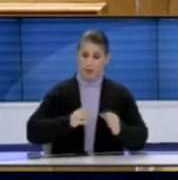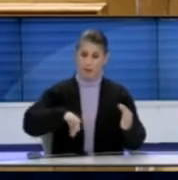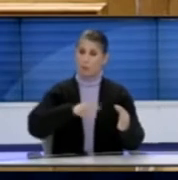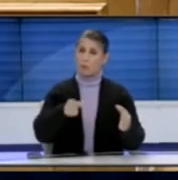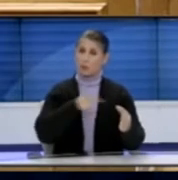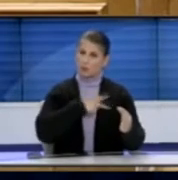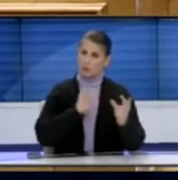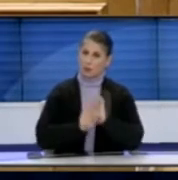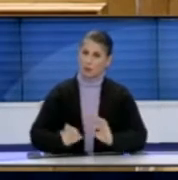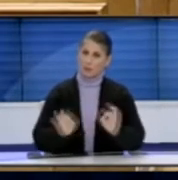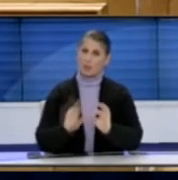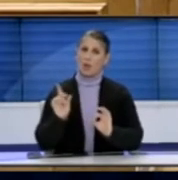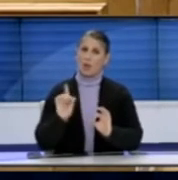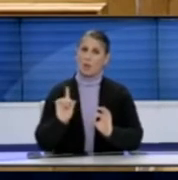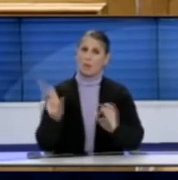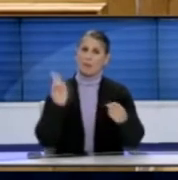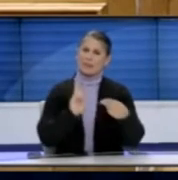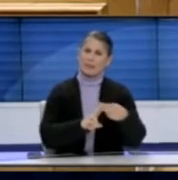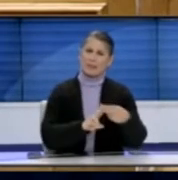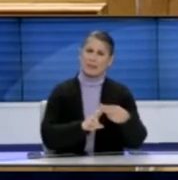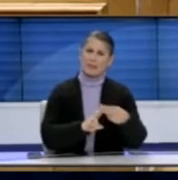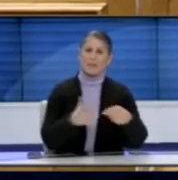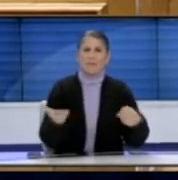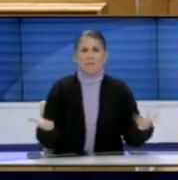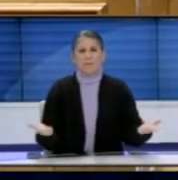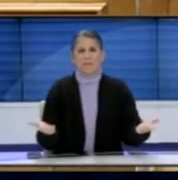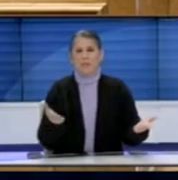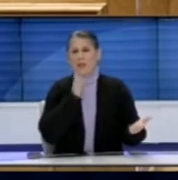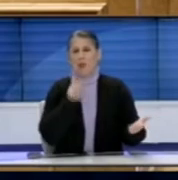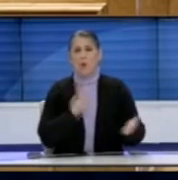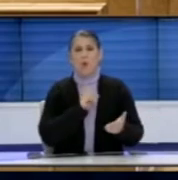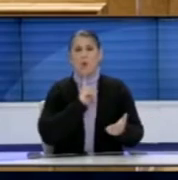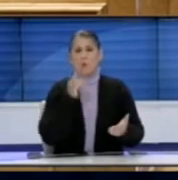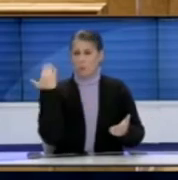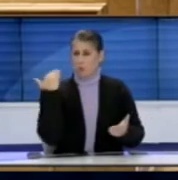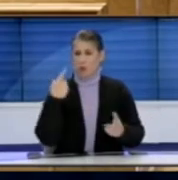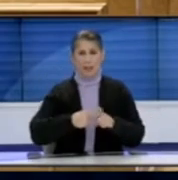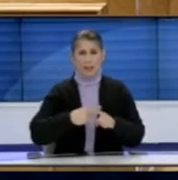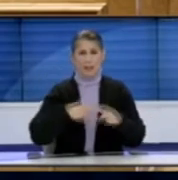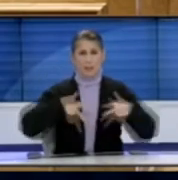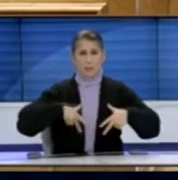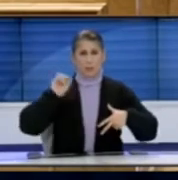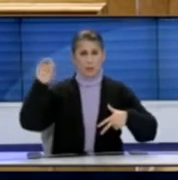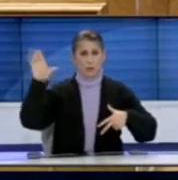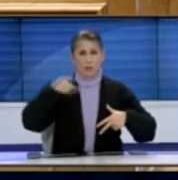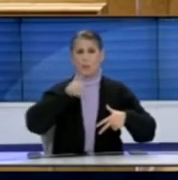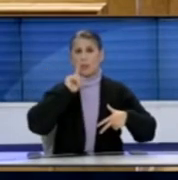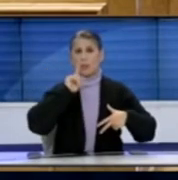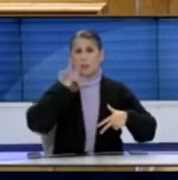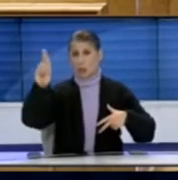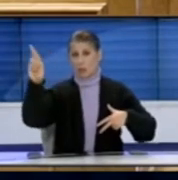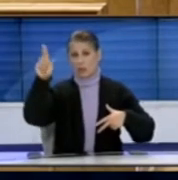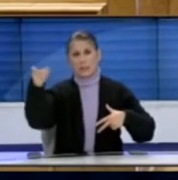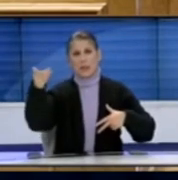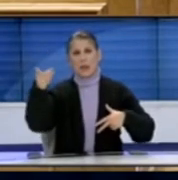σωστή προετοιμασία και όχι με συναντήσεις φιάσκο όπως η πρόσφατη του Έλληνα Υπουργού Εξωτερικών με τον ομόλογό της Ρωσίας,